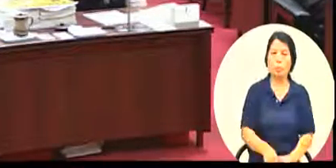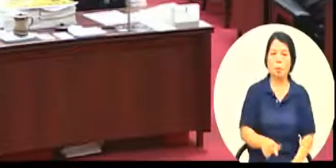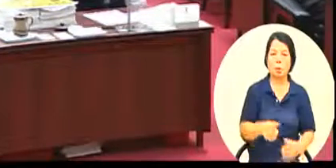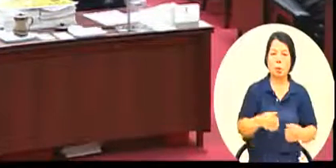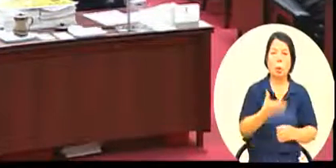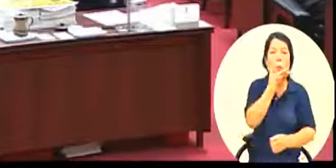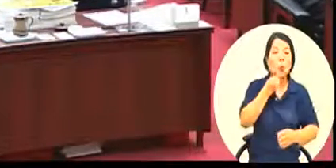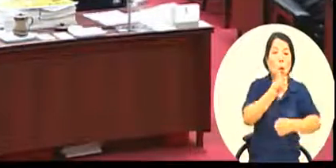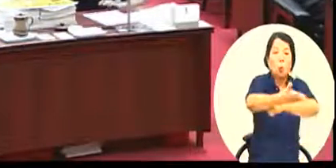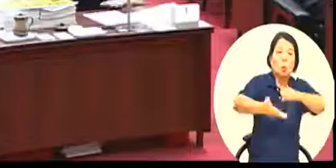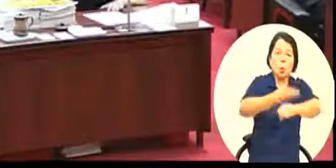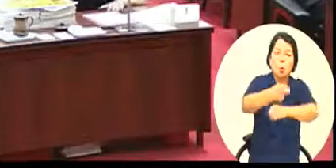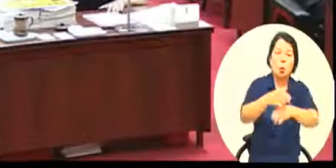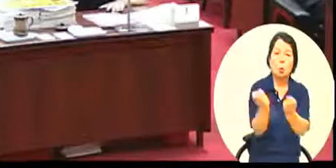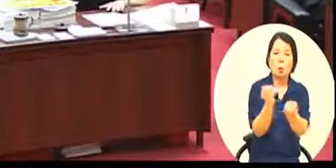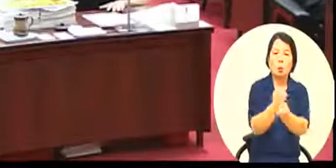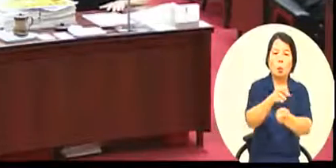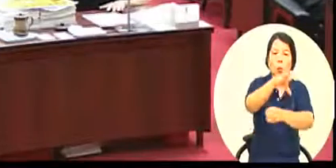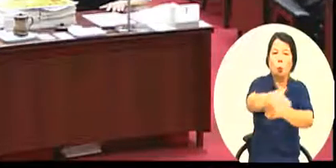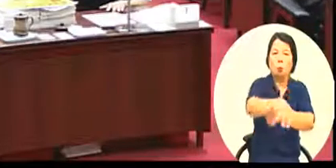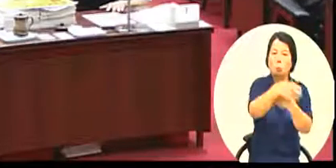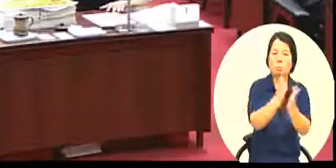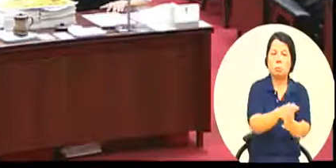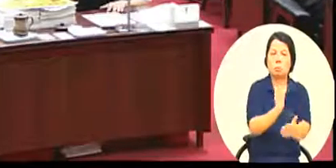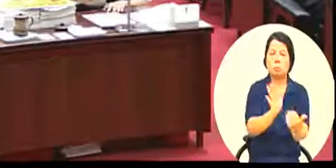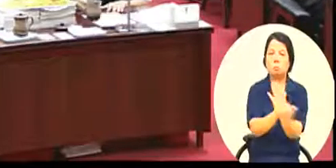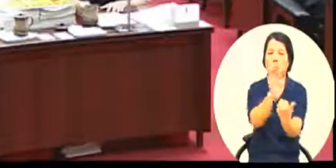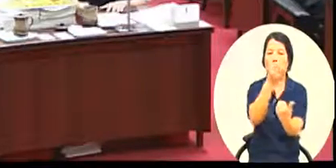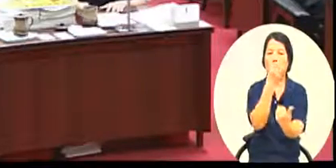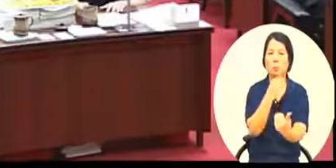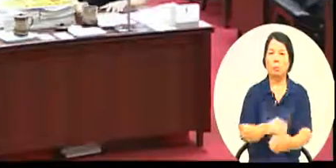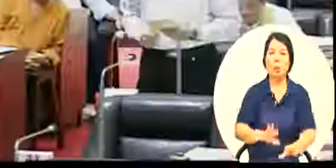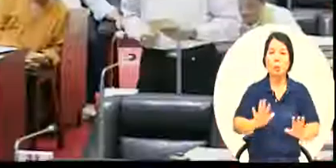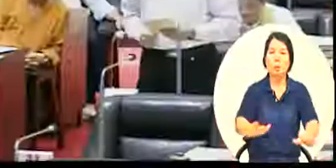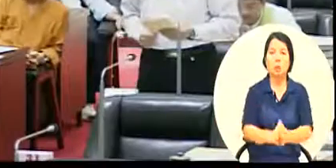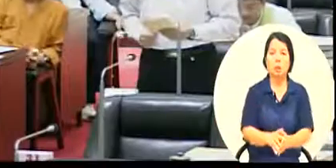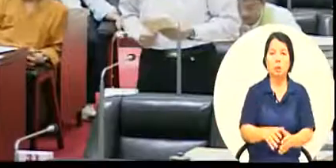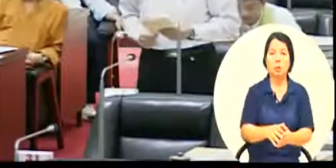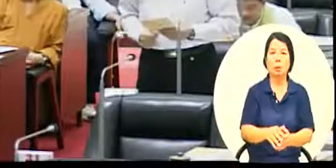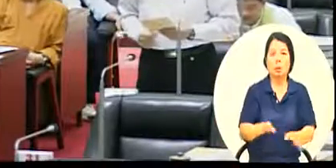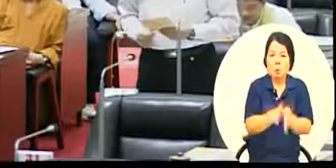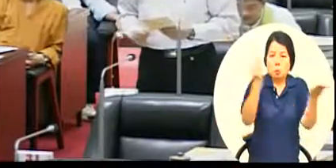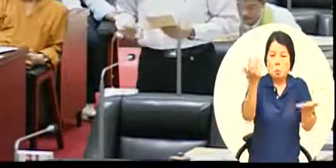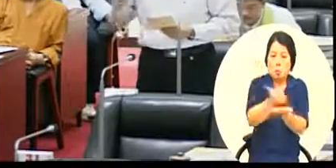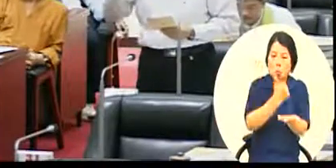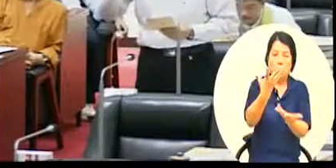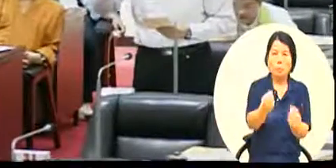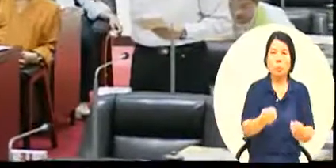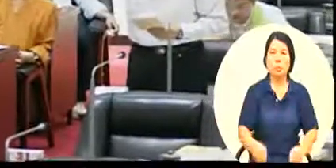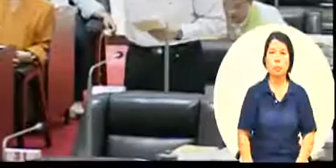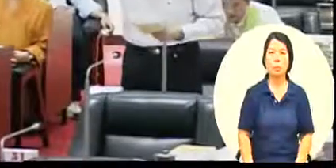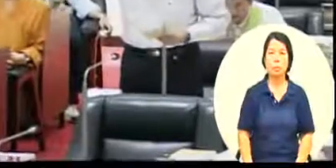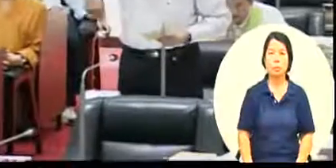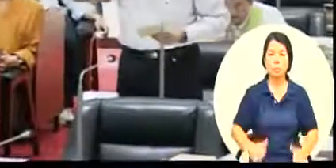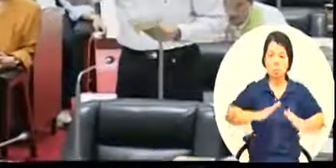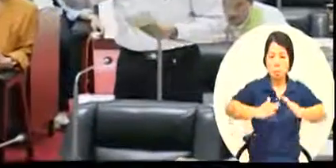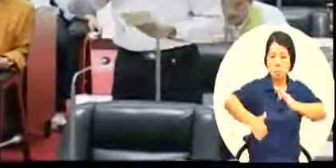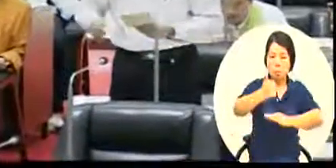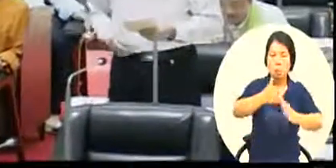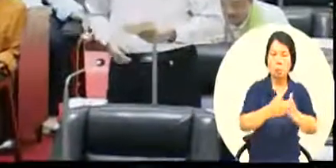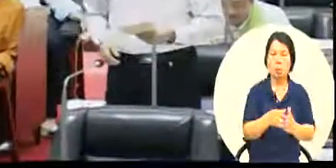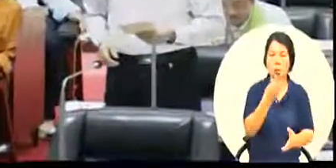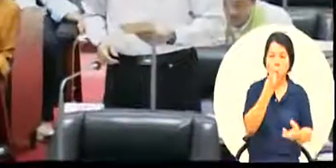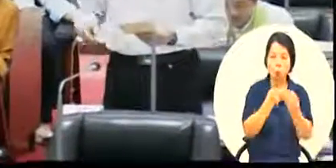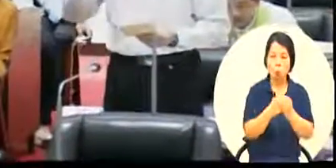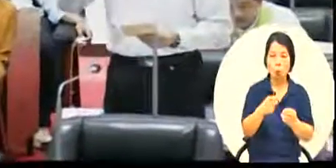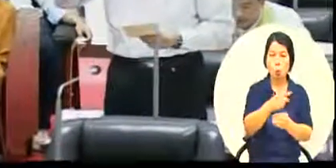哈，那个核灾区的这个食品啊。我们现在没有开放进口啊，哈，市长，那个辐射区的那个灾